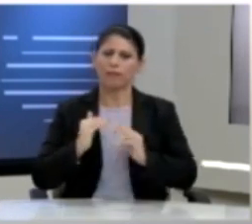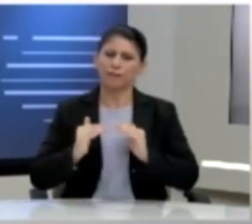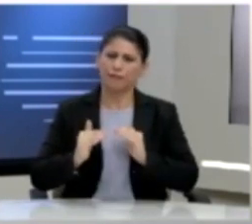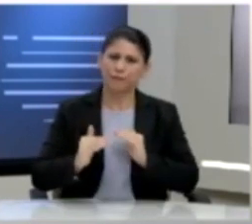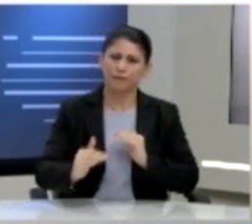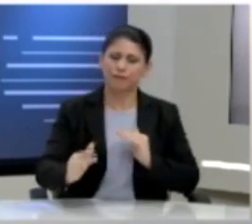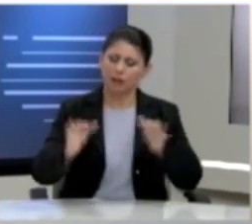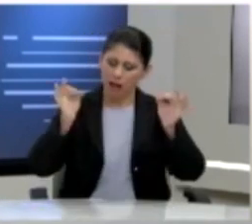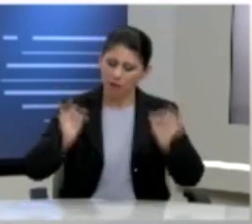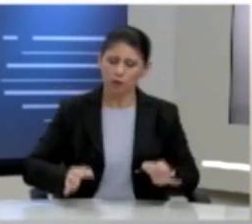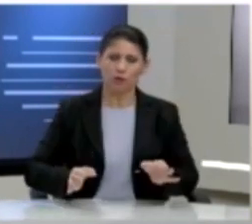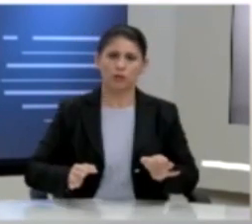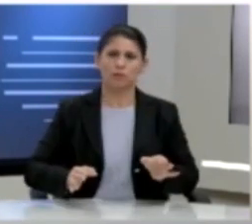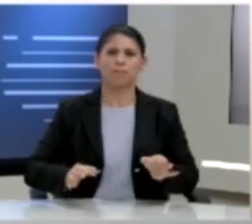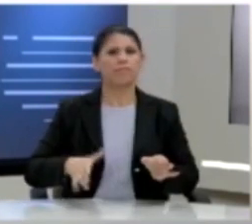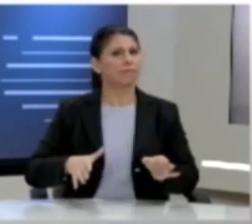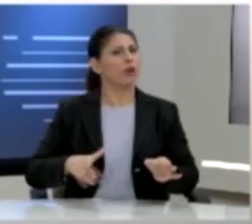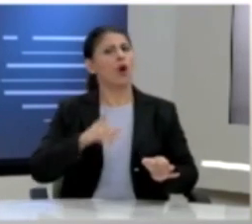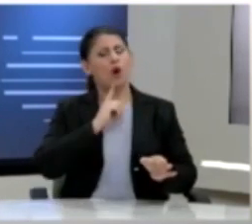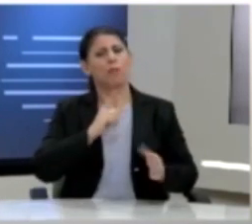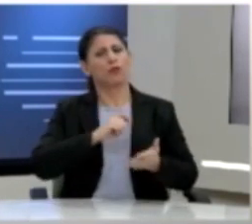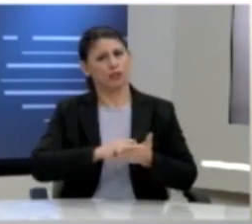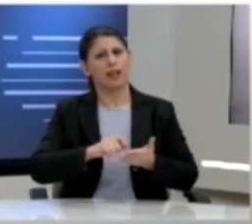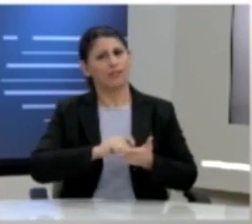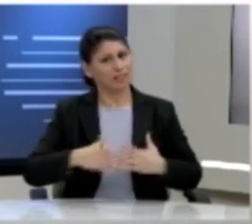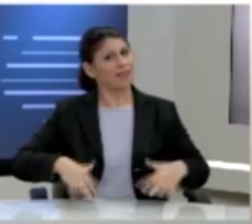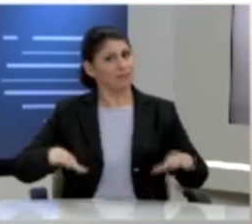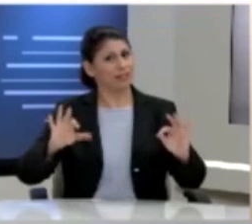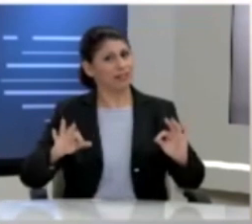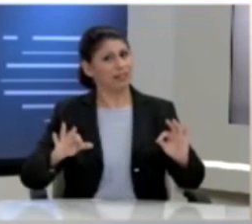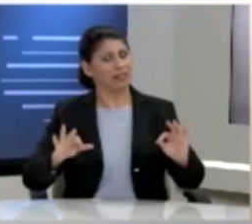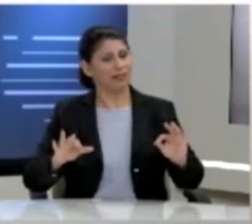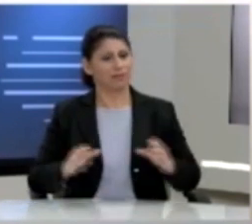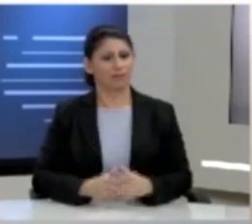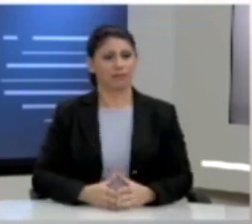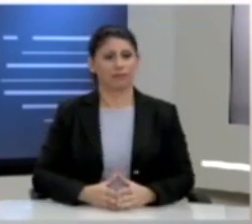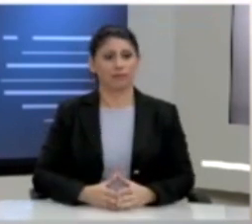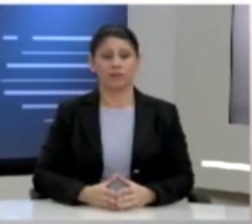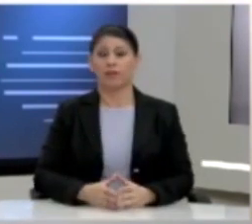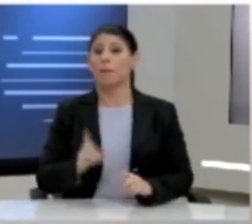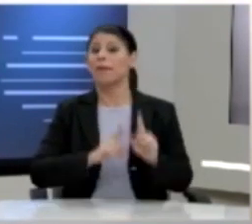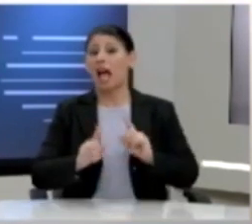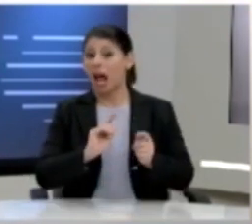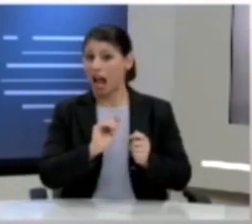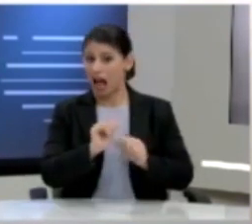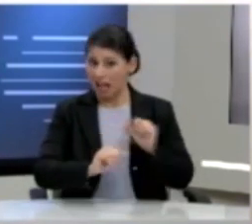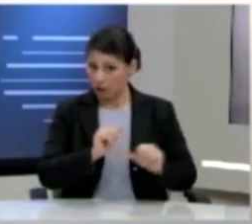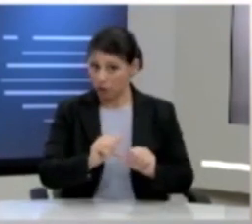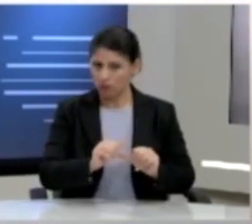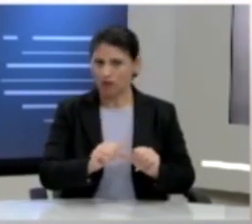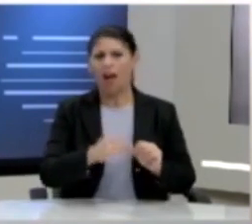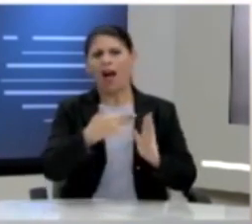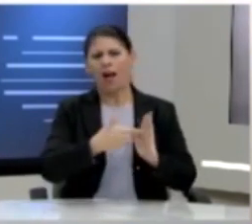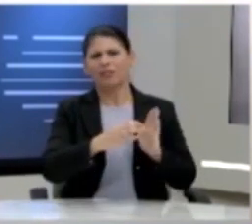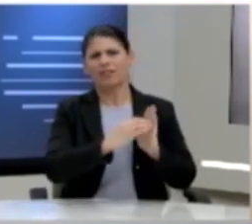τους αυτούσια, σχεδόν έτσι όπως γράφτηκαν από την αρχή. Ποια αναθεωρούνται?